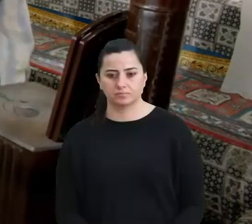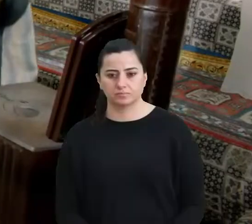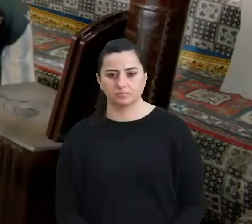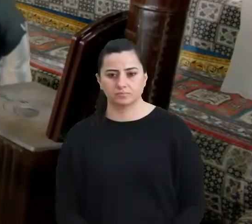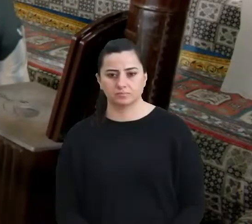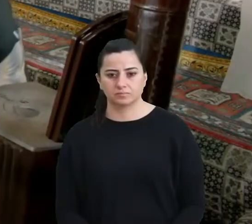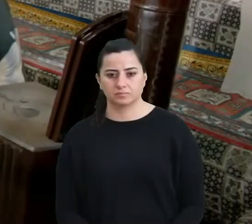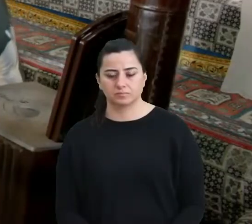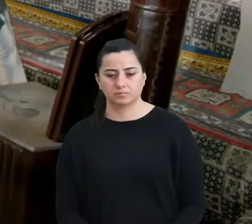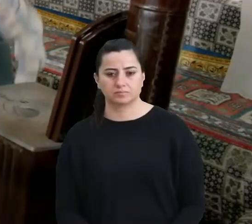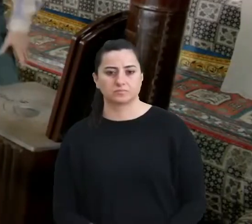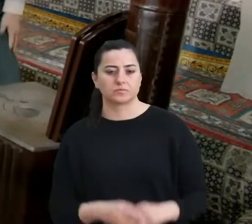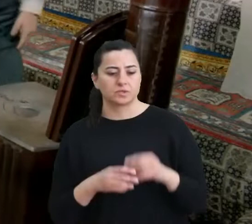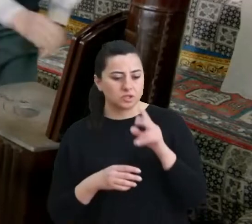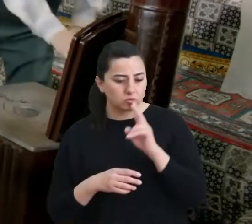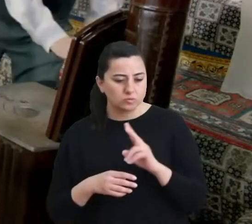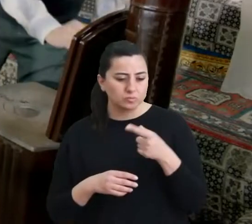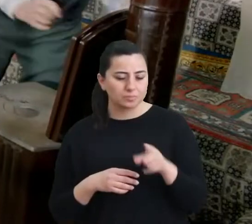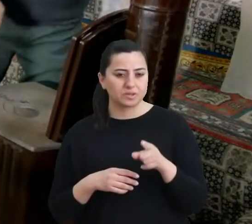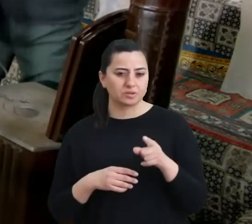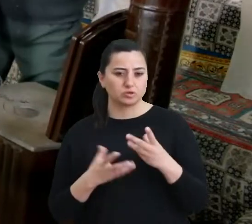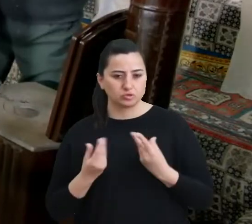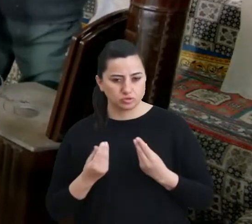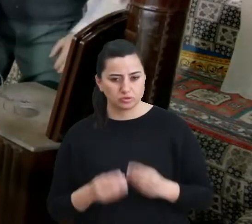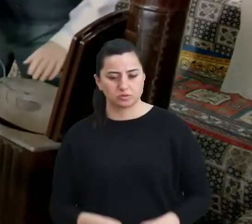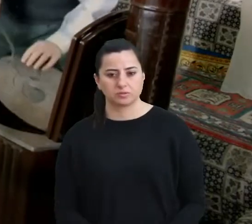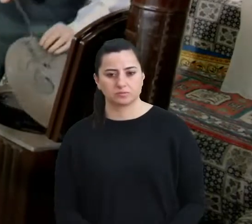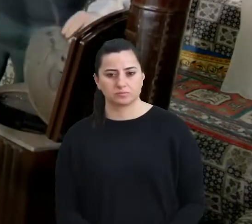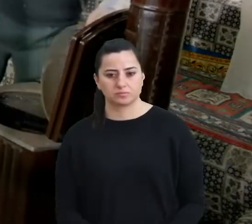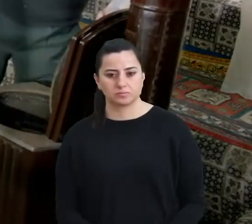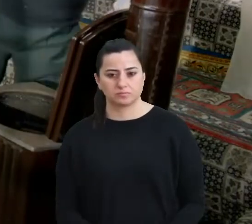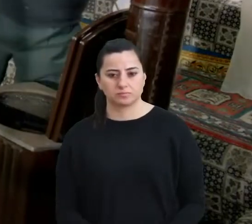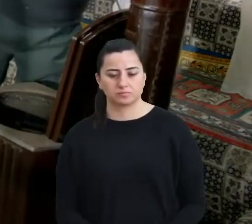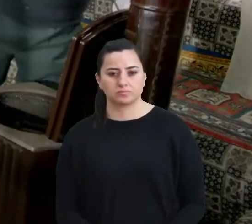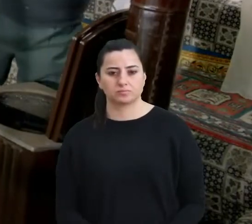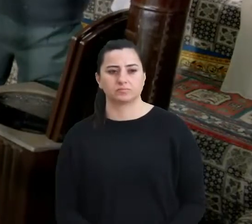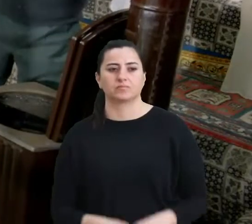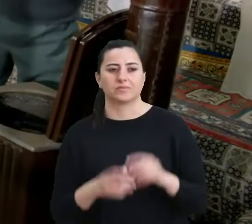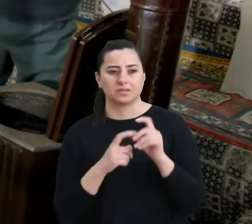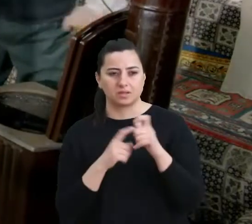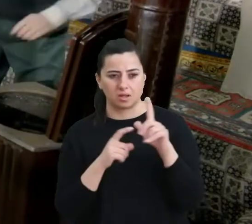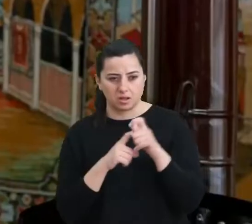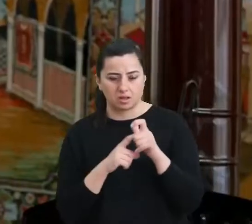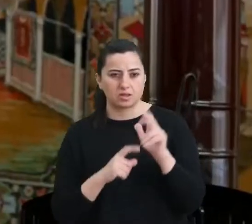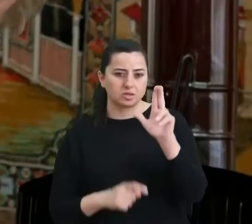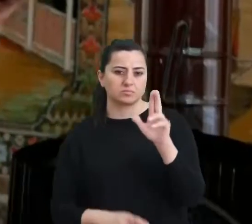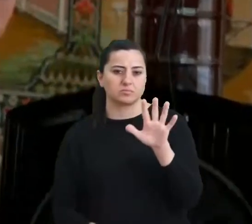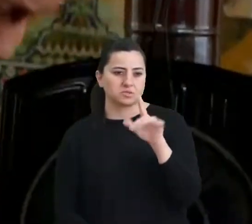Yüzsükle 200 bin lira etse. Emin koltukta bağdaş kurmuş. Seleye 75 bin lira